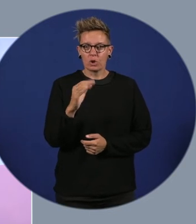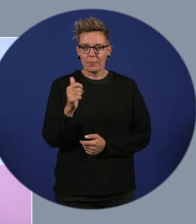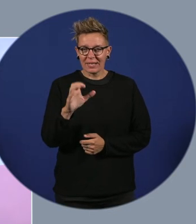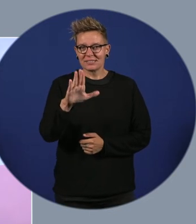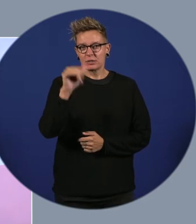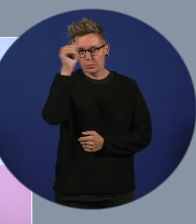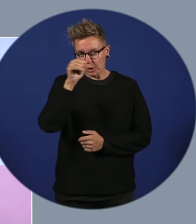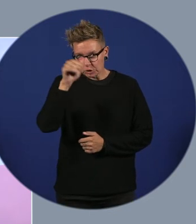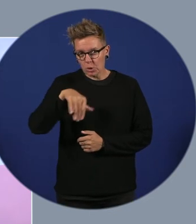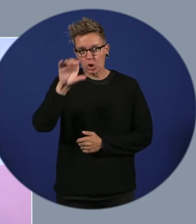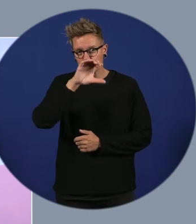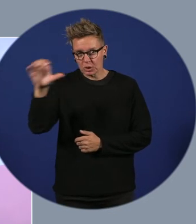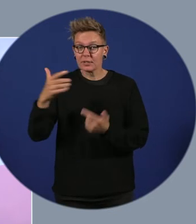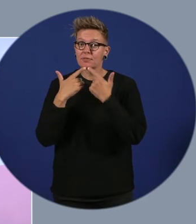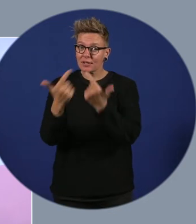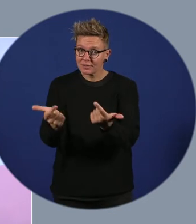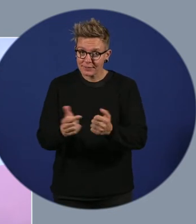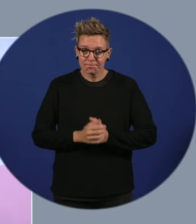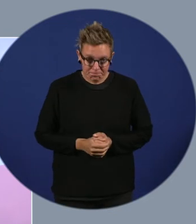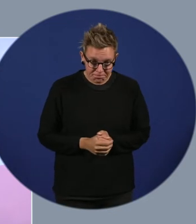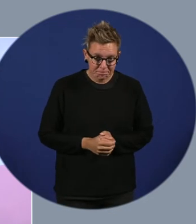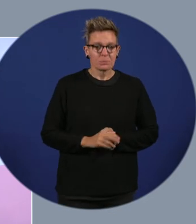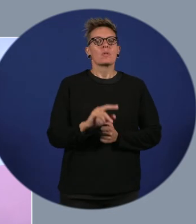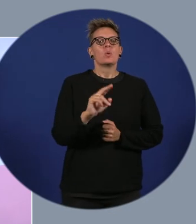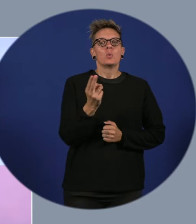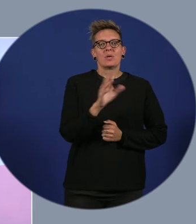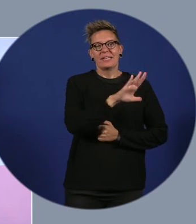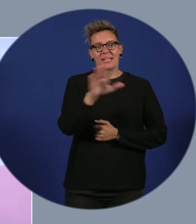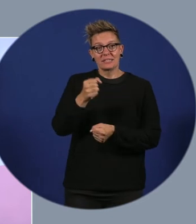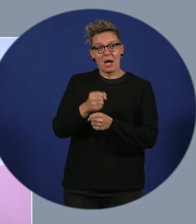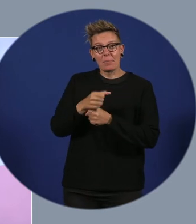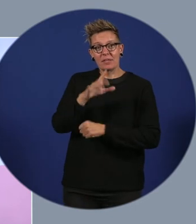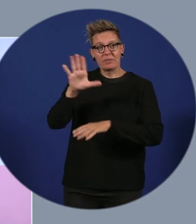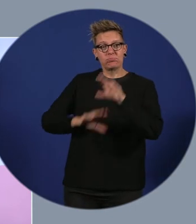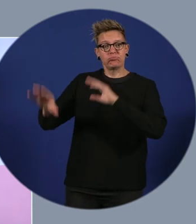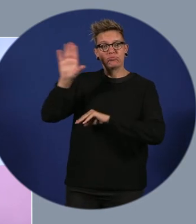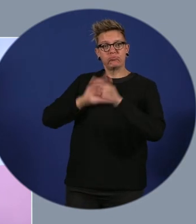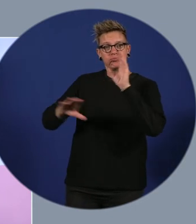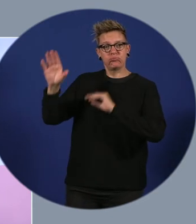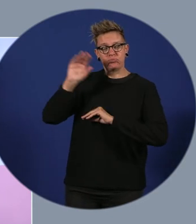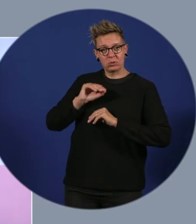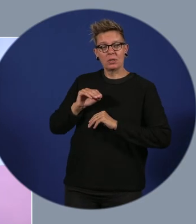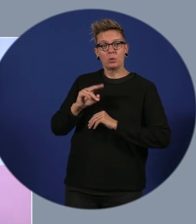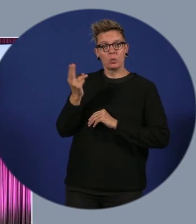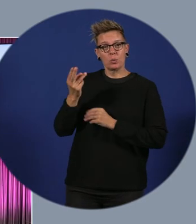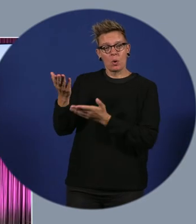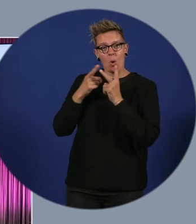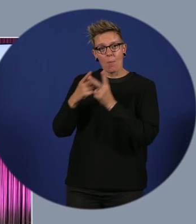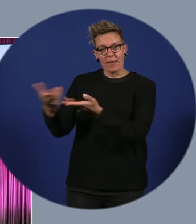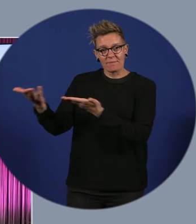högstadium. Ja, deras arbete tar vi med oss, för nu ska vi bjuda in panelen här